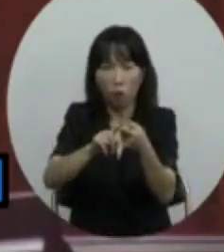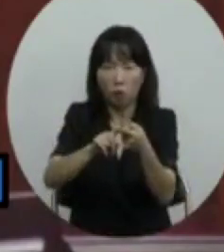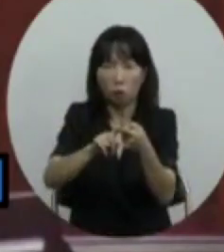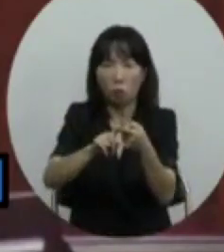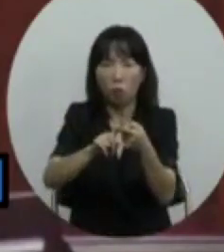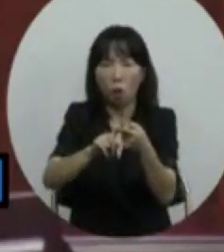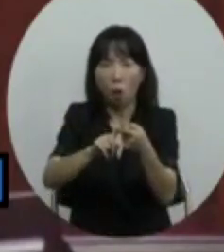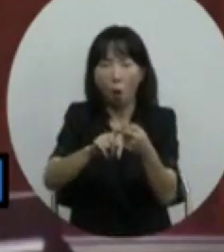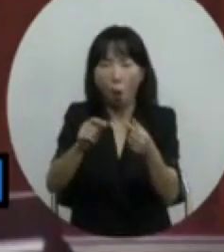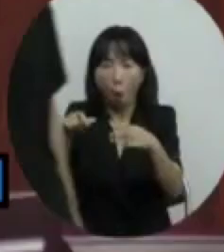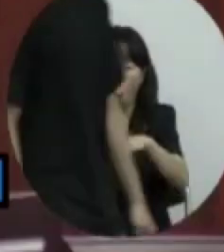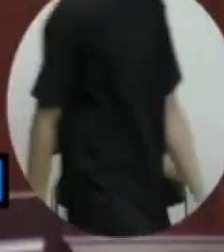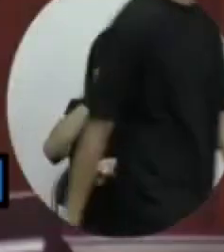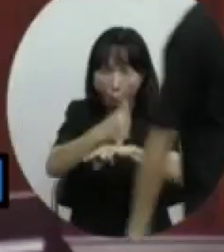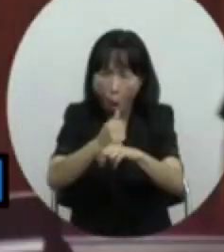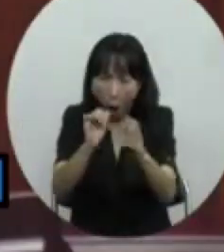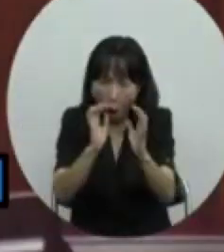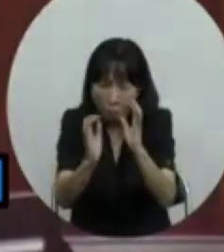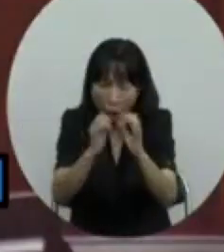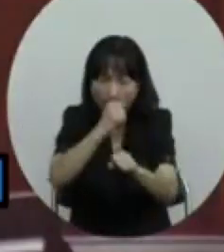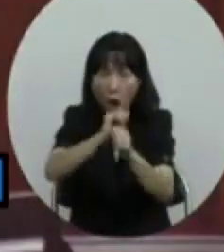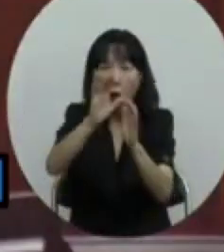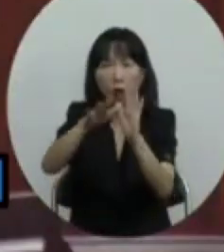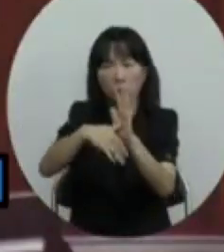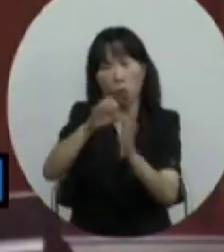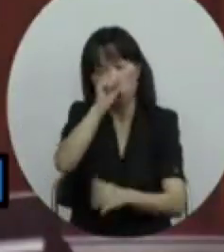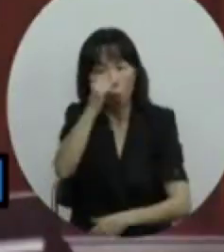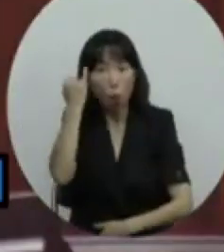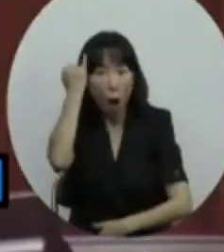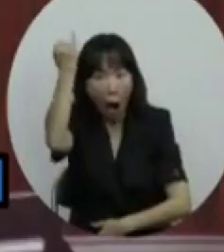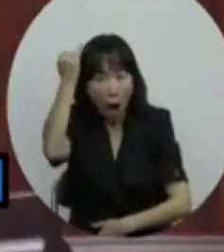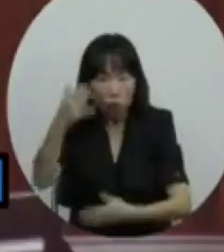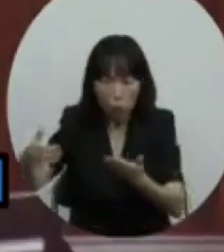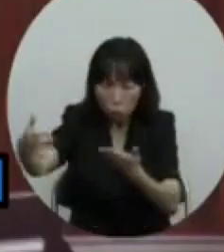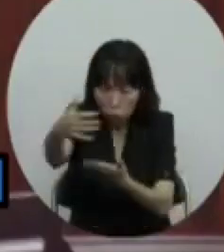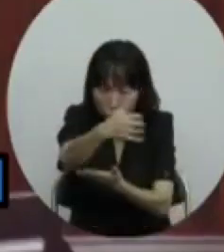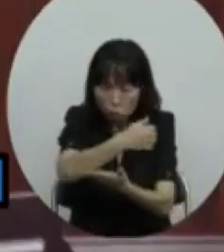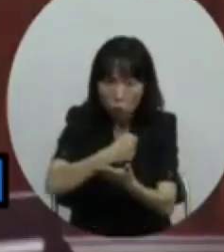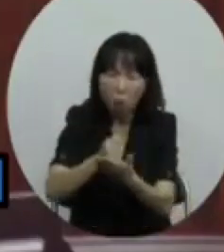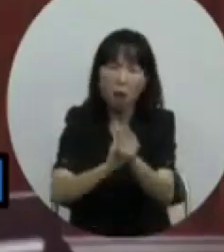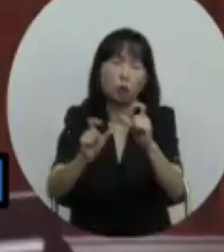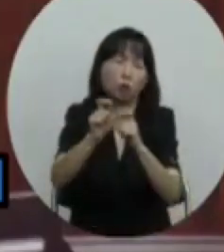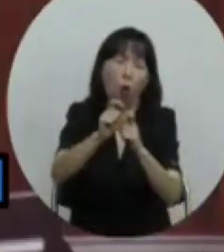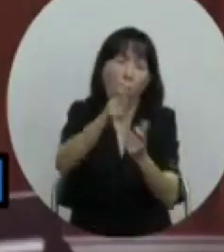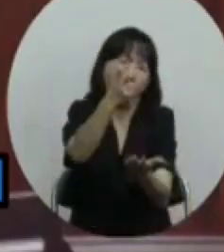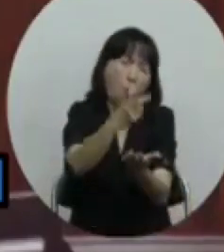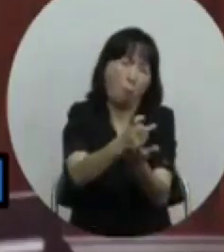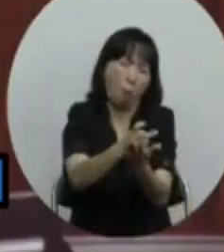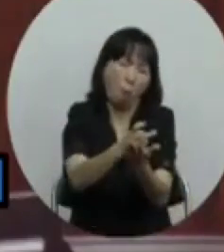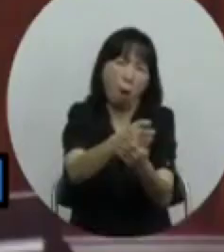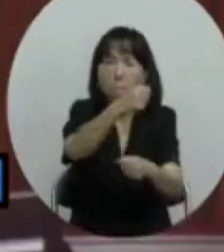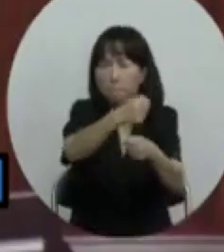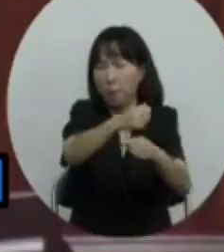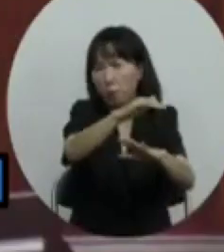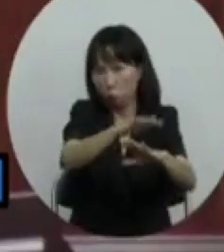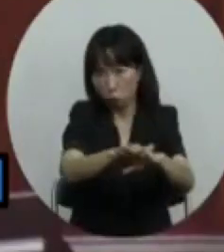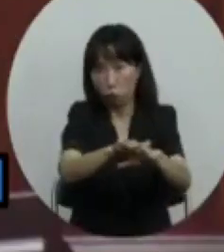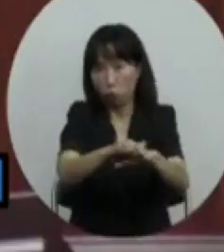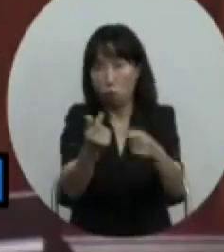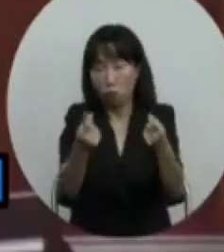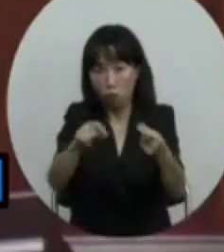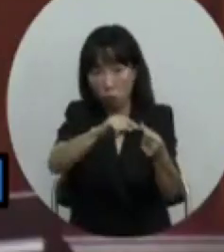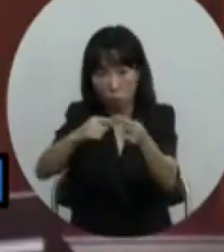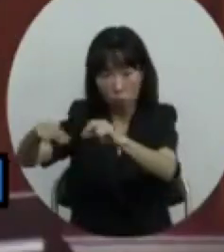어전회의에서 좋은 아이디어를 수렴해 전담기구를 만들어 제도화하였습니다. 이러한